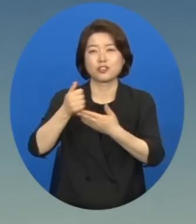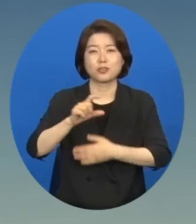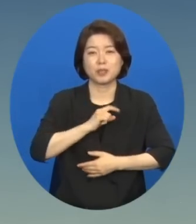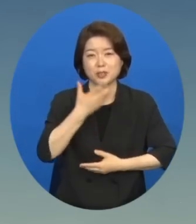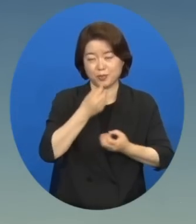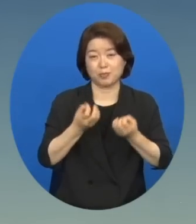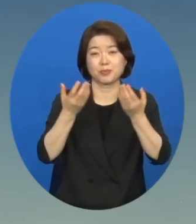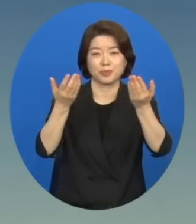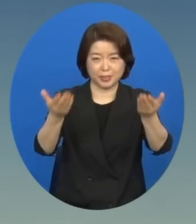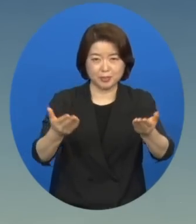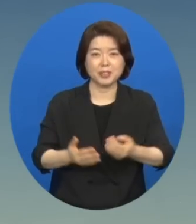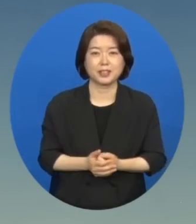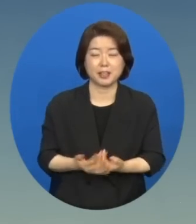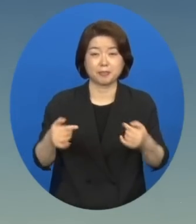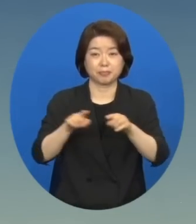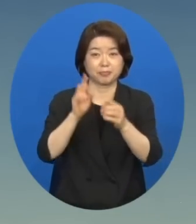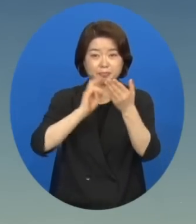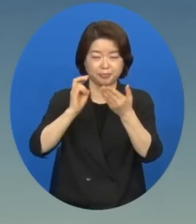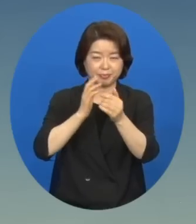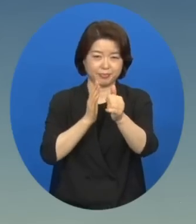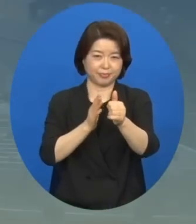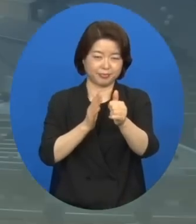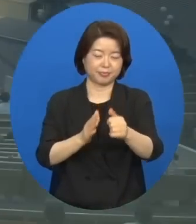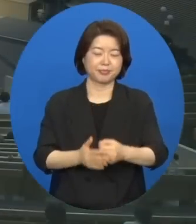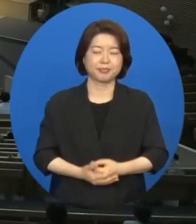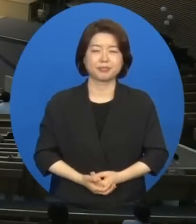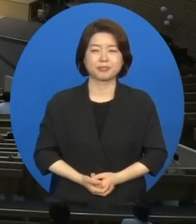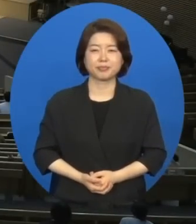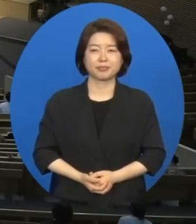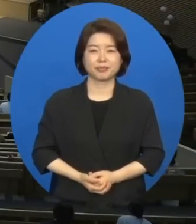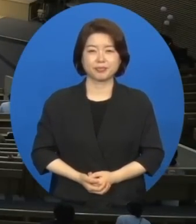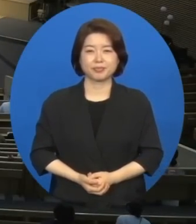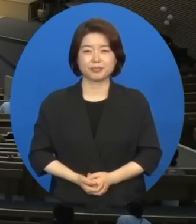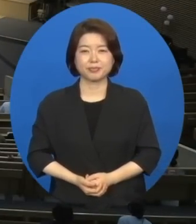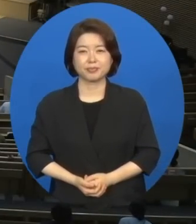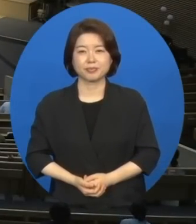축복합니다. 같이 찬양하시겠습니다.